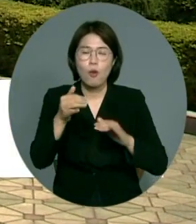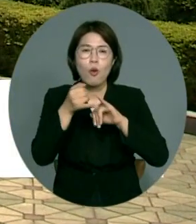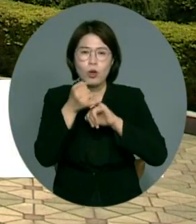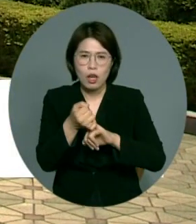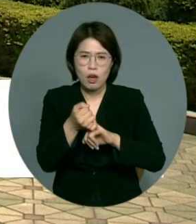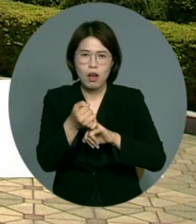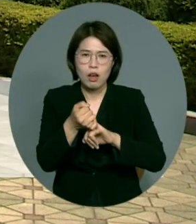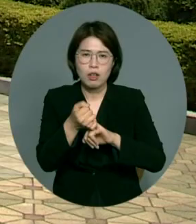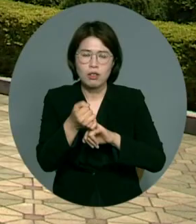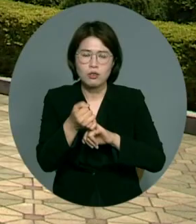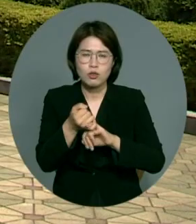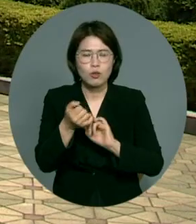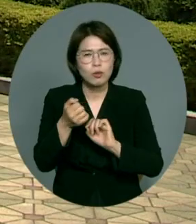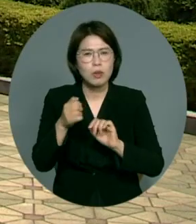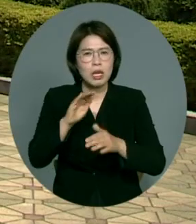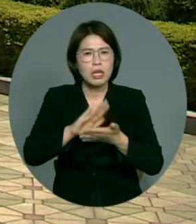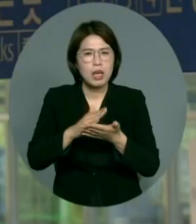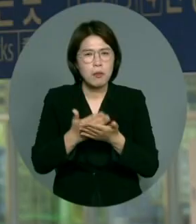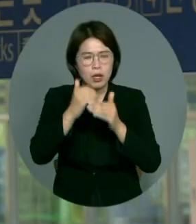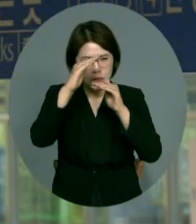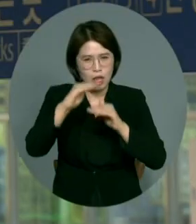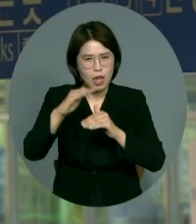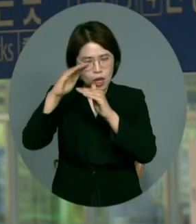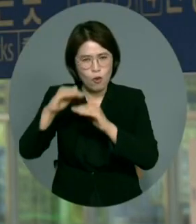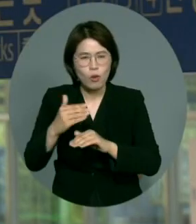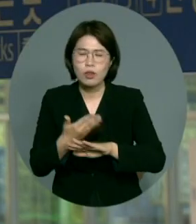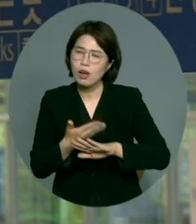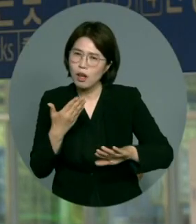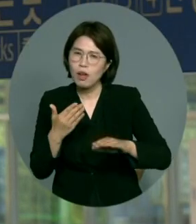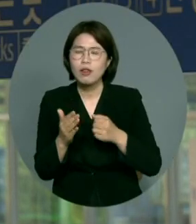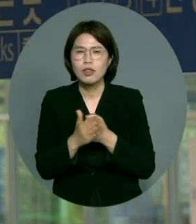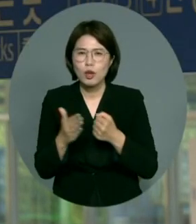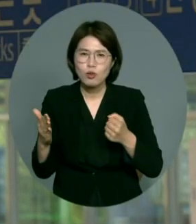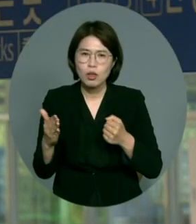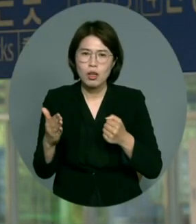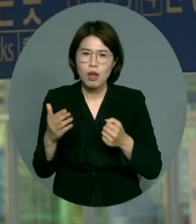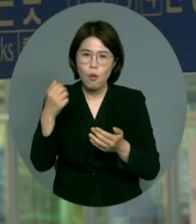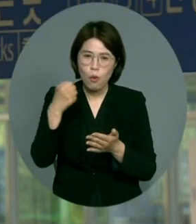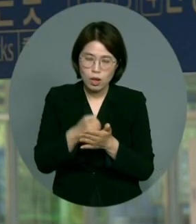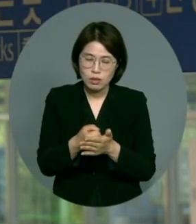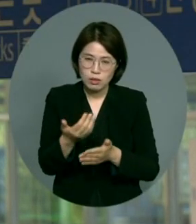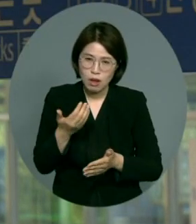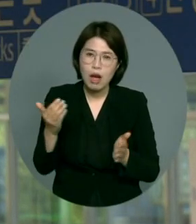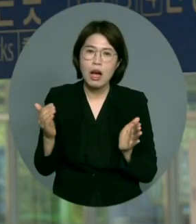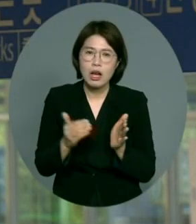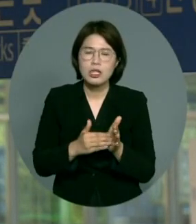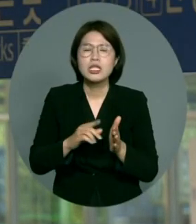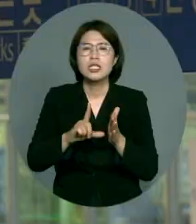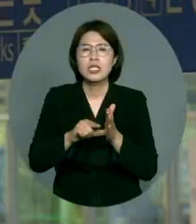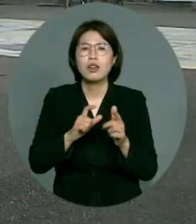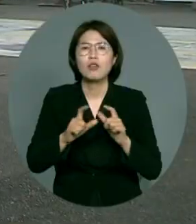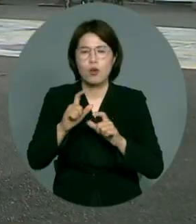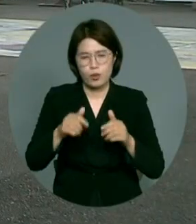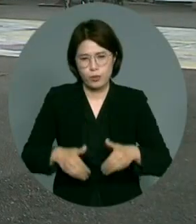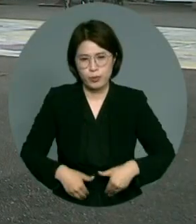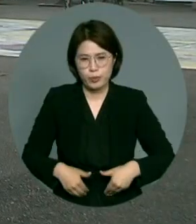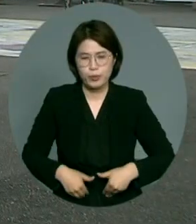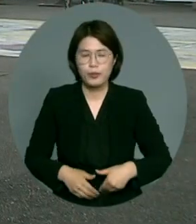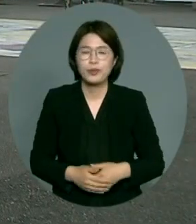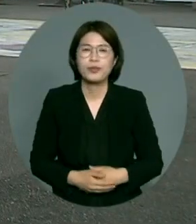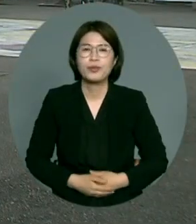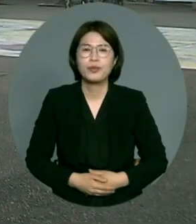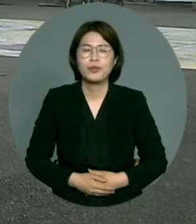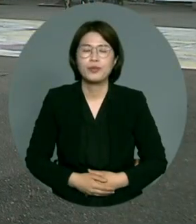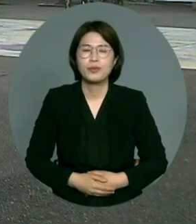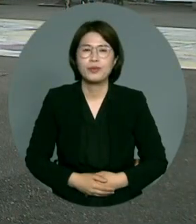상이한 개발 관련 내용이 포함되어 있어 최종 계획 확정 까지는 시간이 더 걸릴 것으로 보입니다 mbc